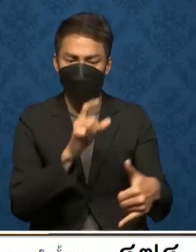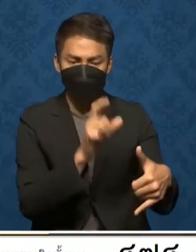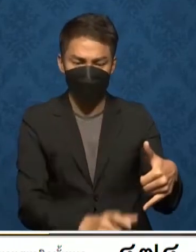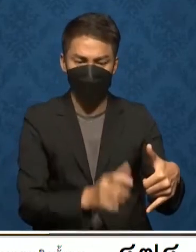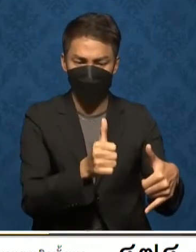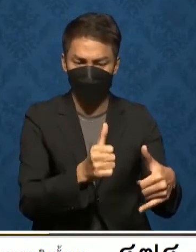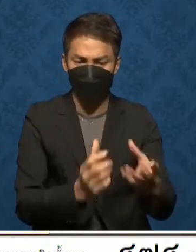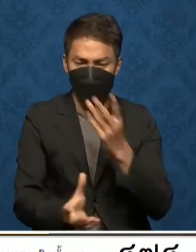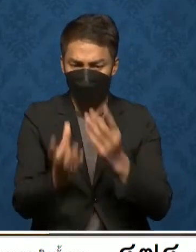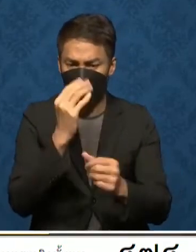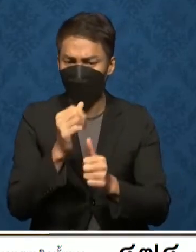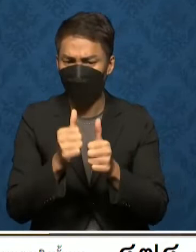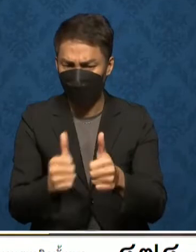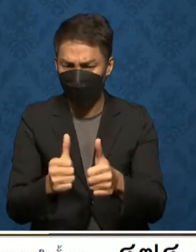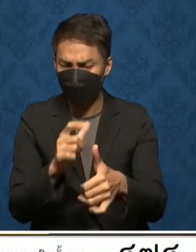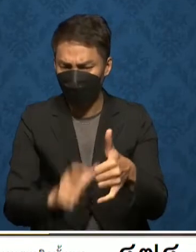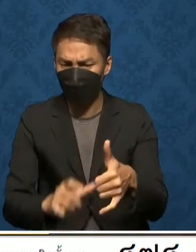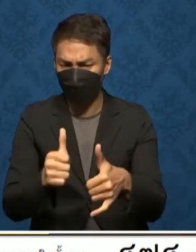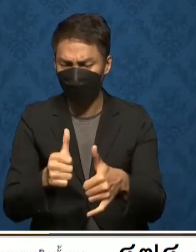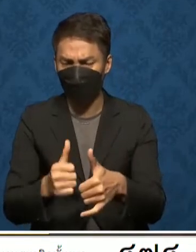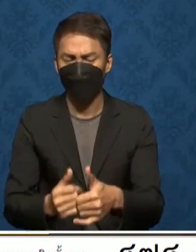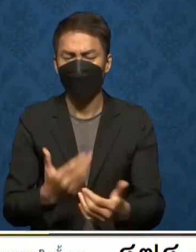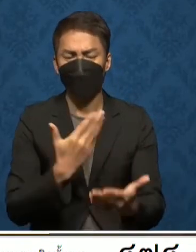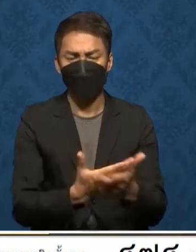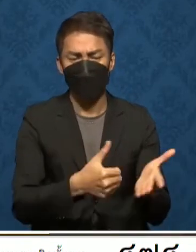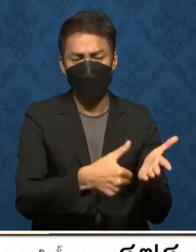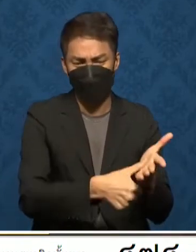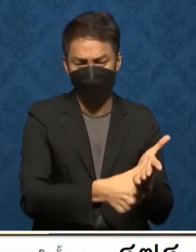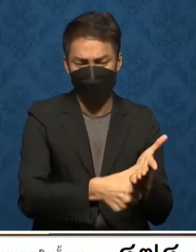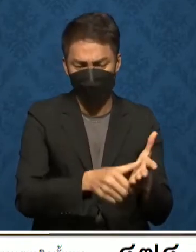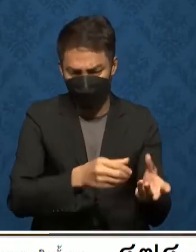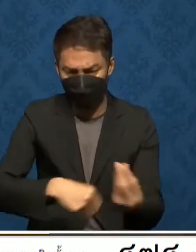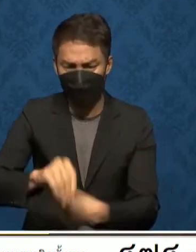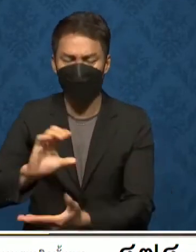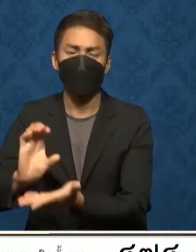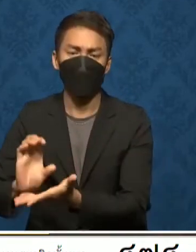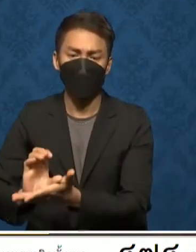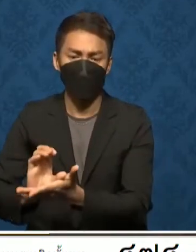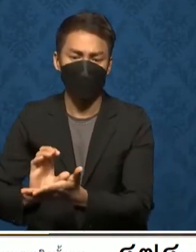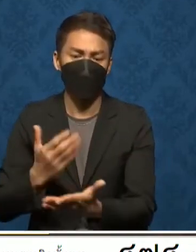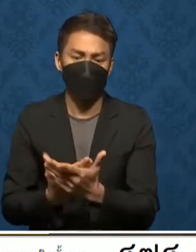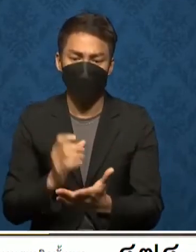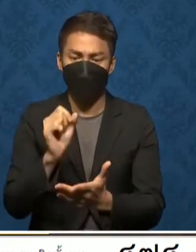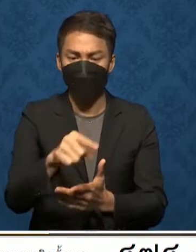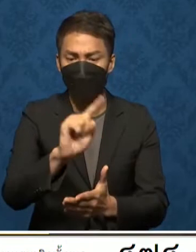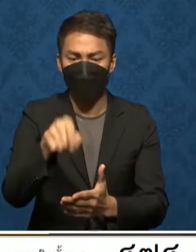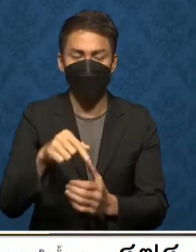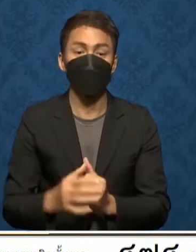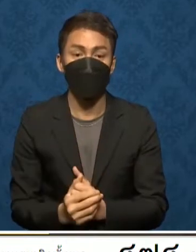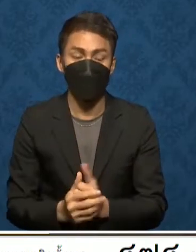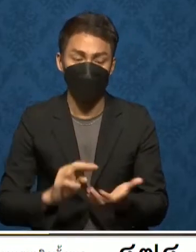ปลี่ยนหนี้ให้เป็นทุนได้นะครับตามหลักเกณฑ์และวิธีการที่คณะกรรมการกําหนดคําว่าเปลี่